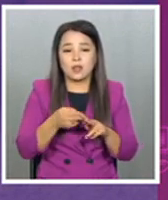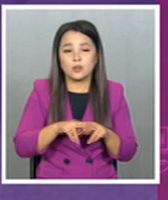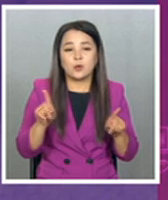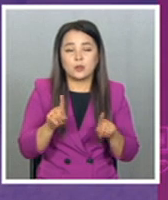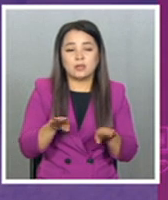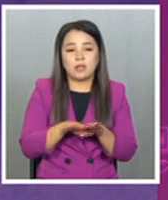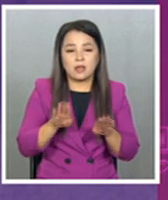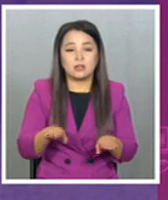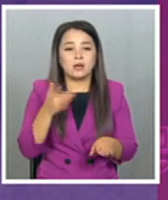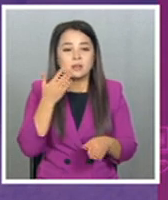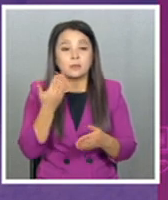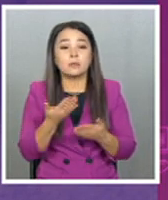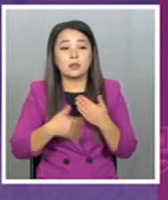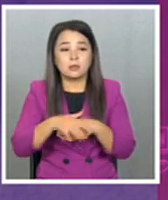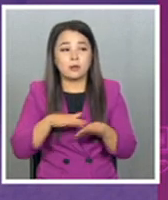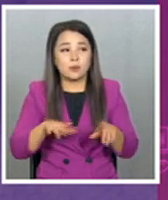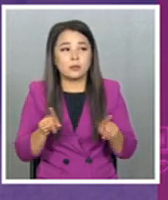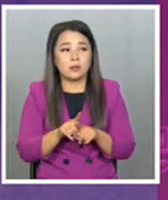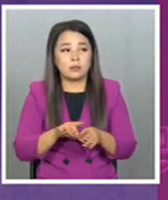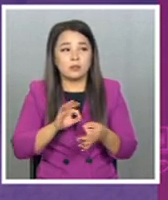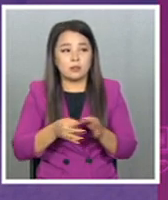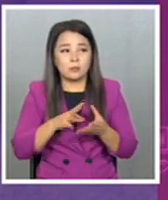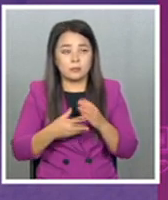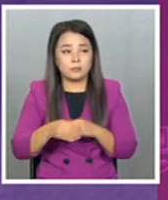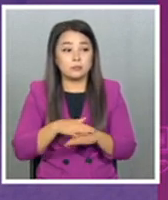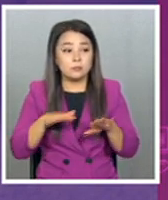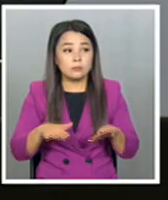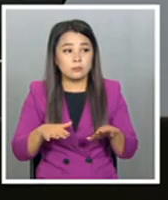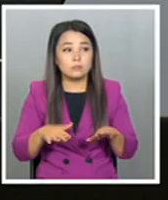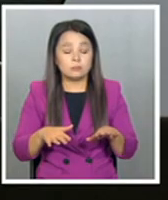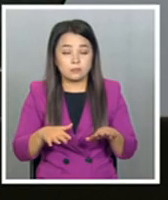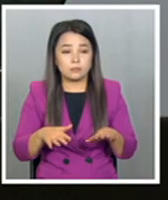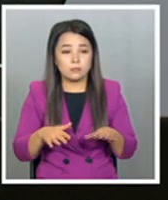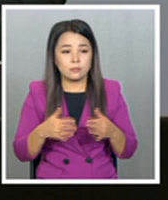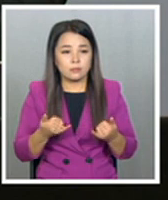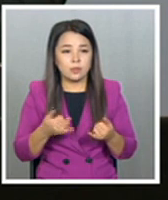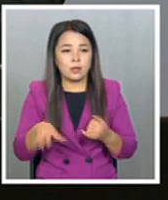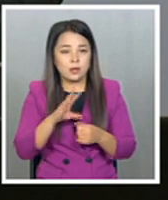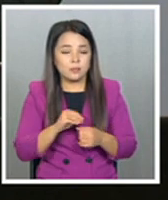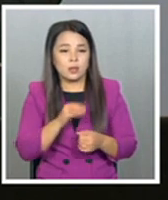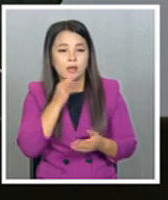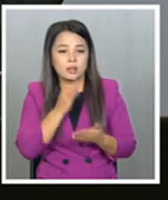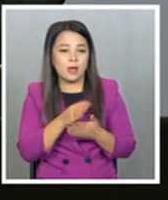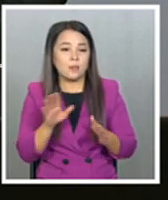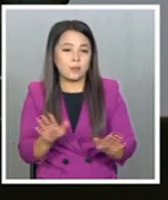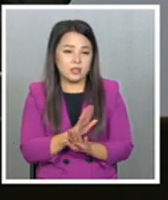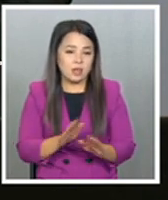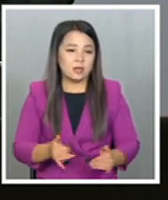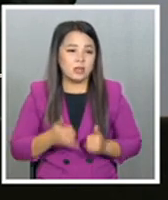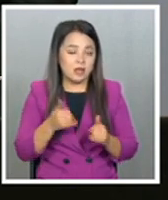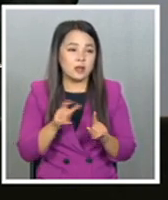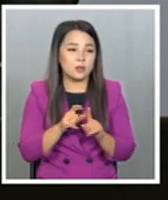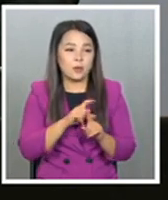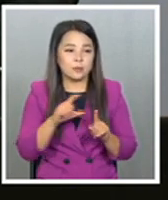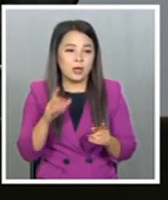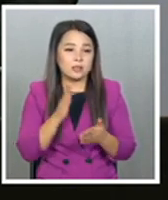свобода. Петь можно лишь там, где ты обрел жизнь. Ребята, прокомментируйте свои впечатления от притчи,